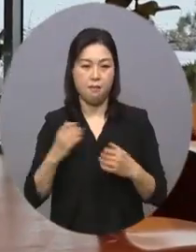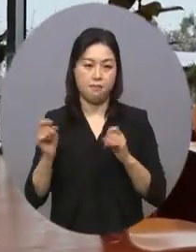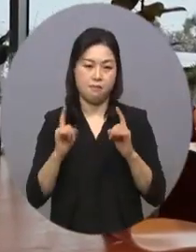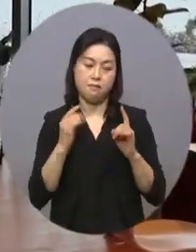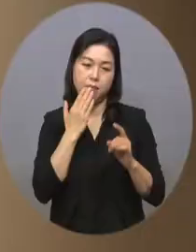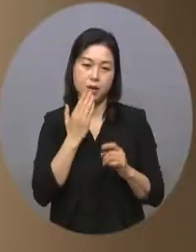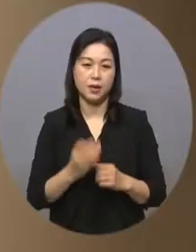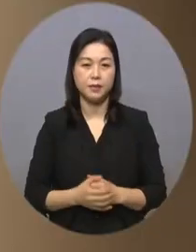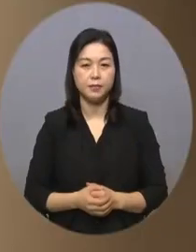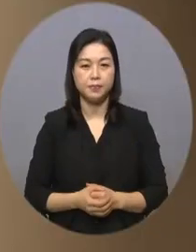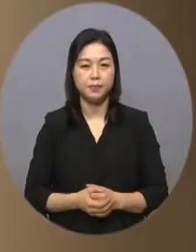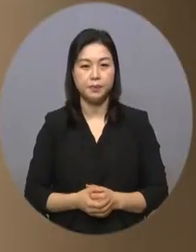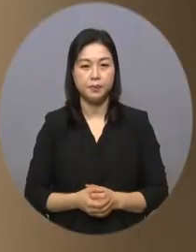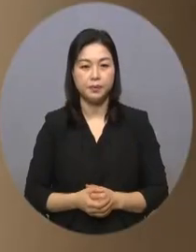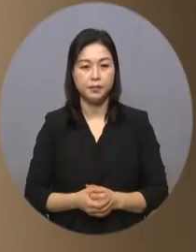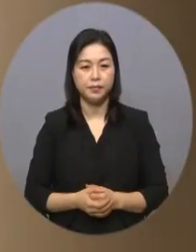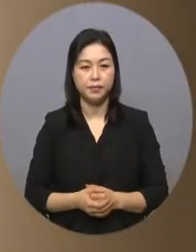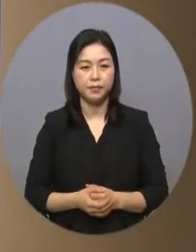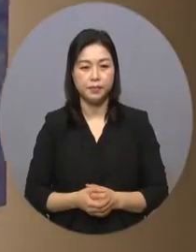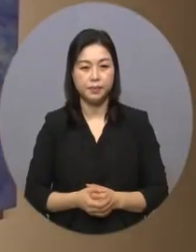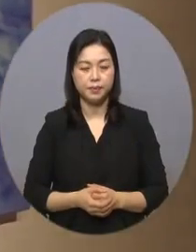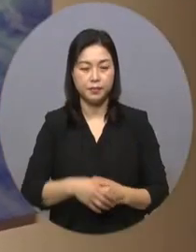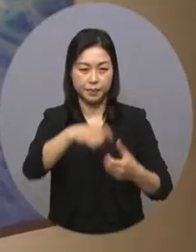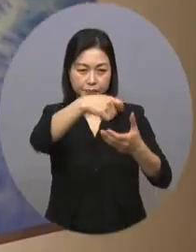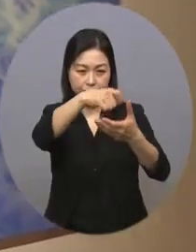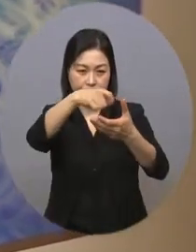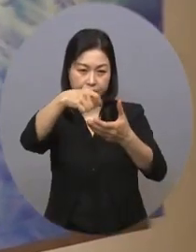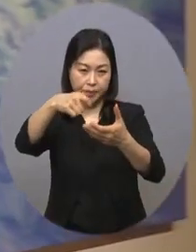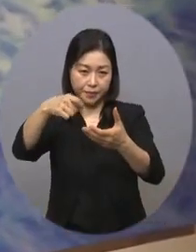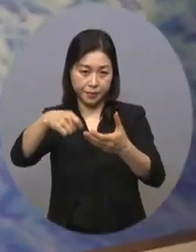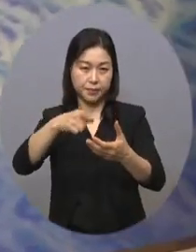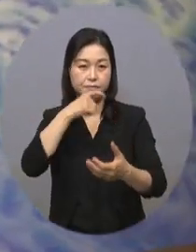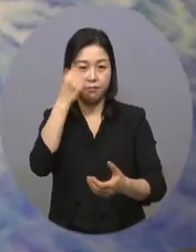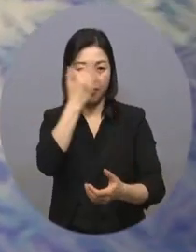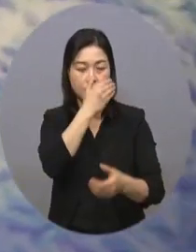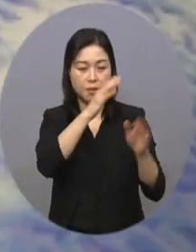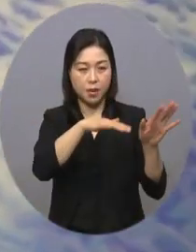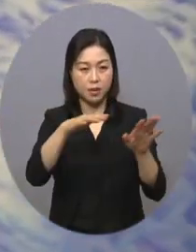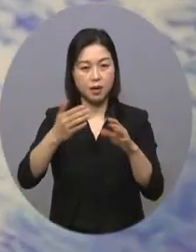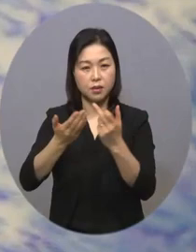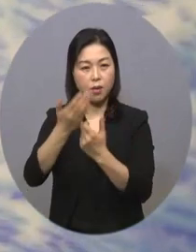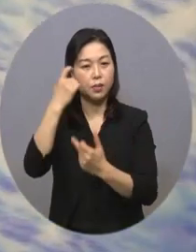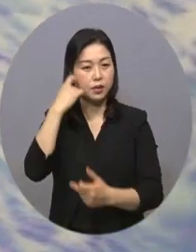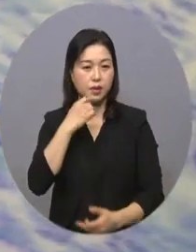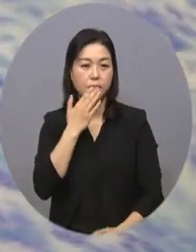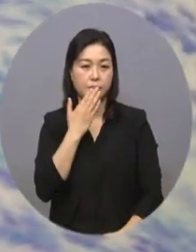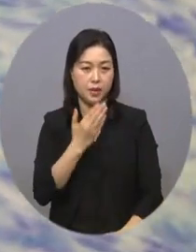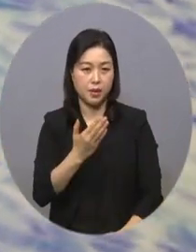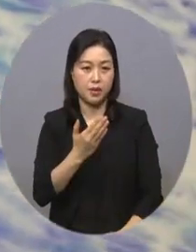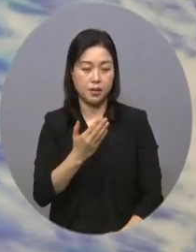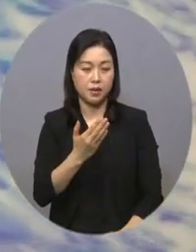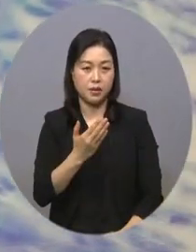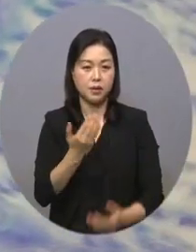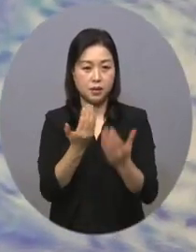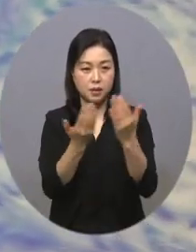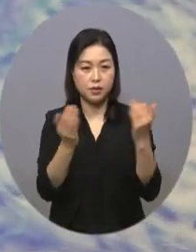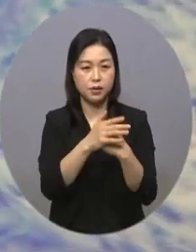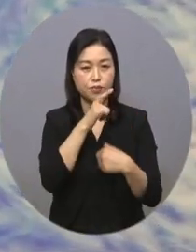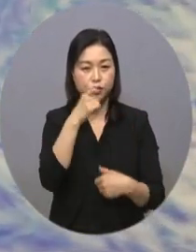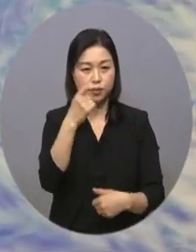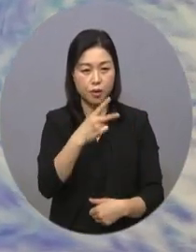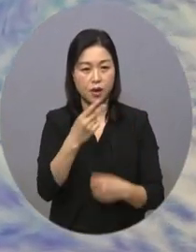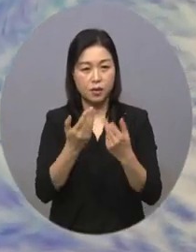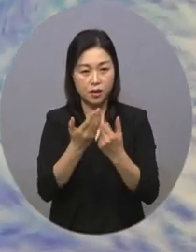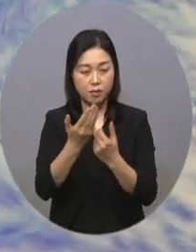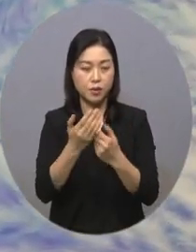있습니다. 섬세한 붓질로 담아낸 여수의 바다와 섬을 느껴보는 전시 물과 섬은 내년